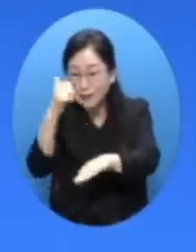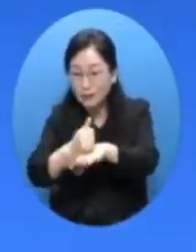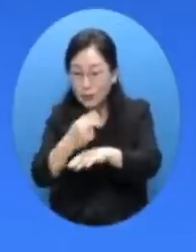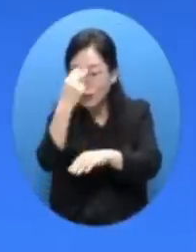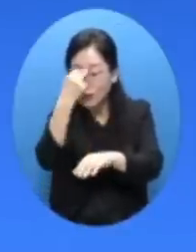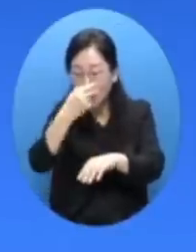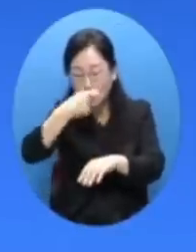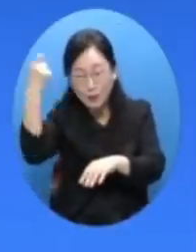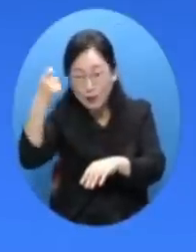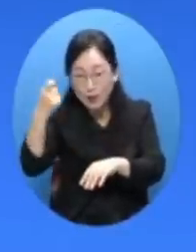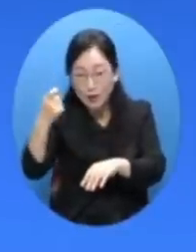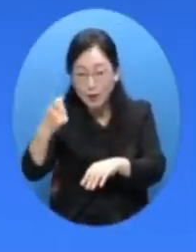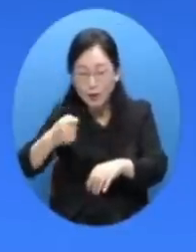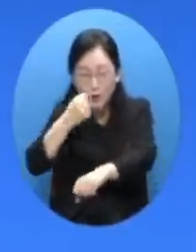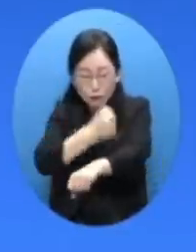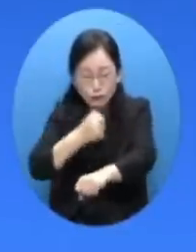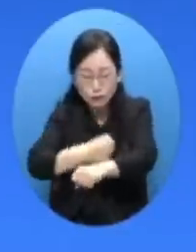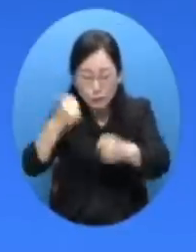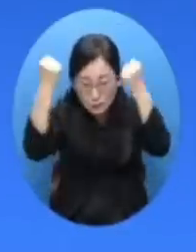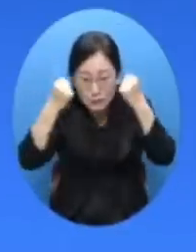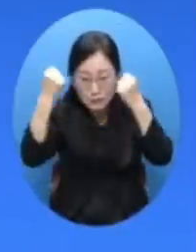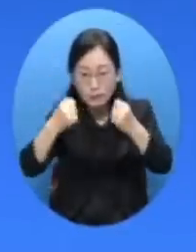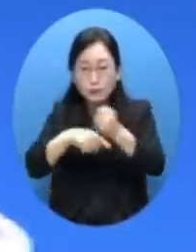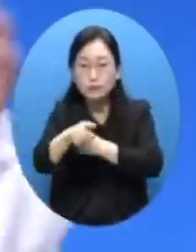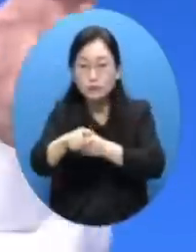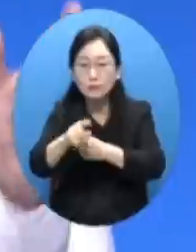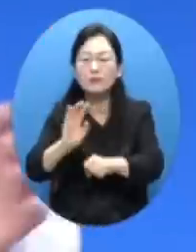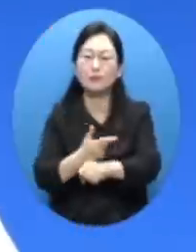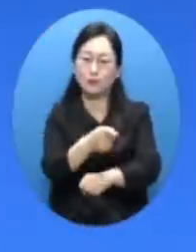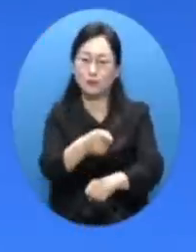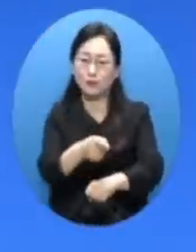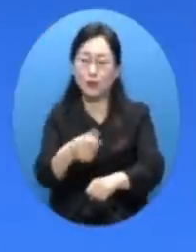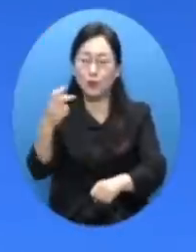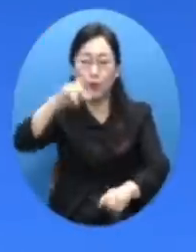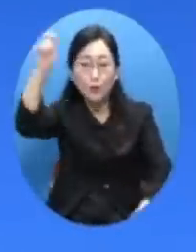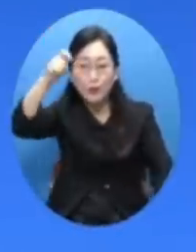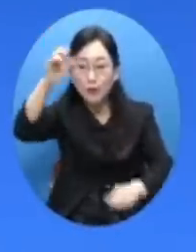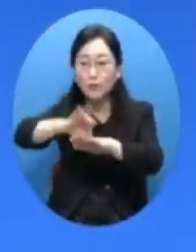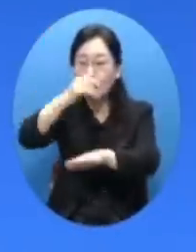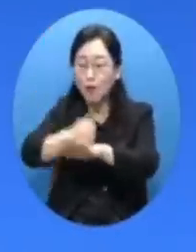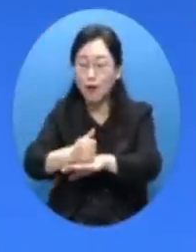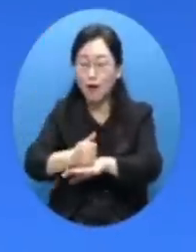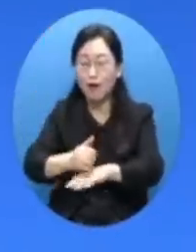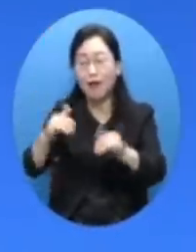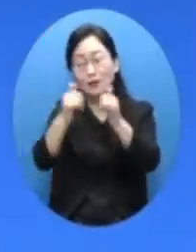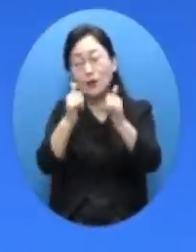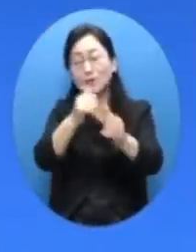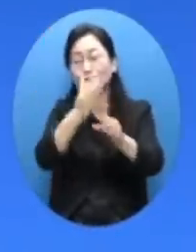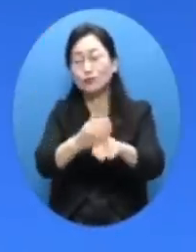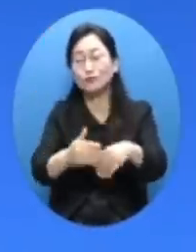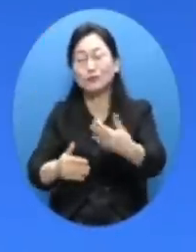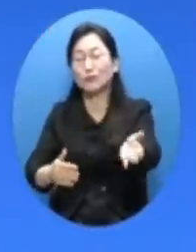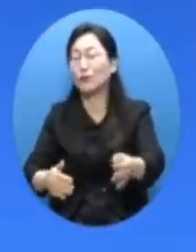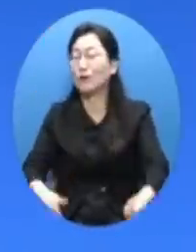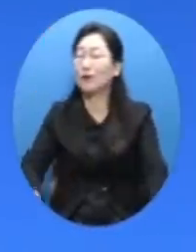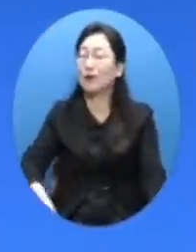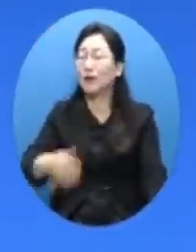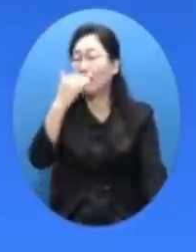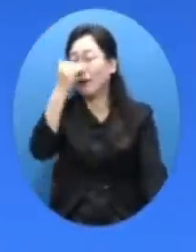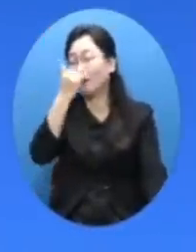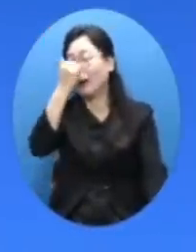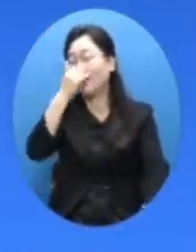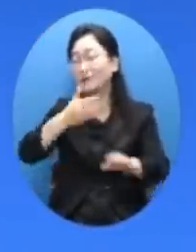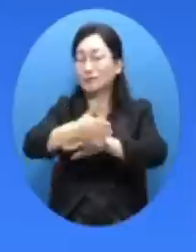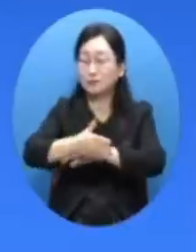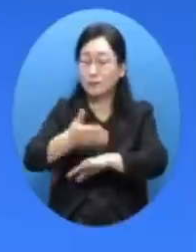것은 잘못된 자리에 그가 있었기 때문인 것입니다. 다윗 왕이 한참 전쟁 중에 늦잠 자고 일어나서 남이 기웃거리다가 그만